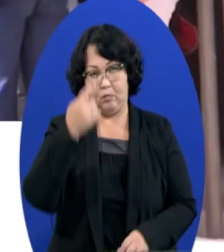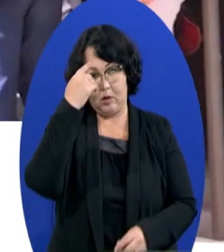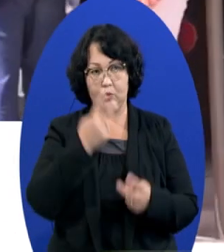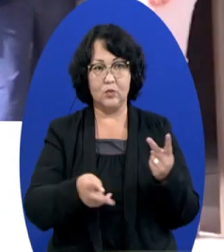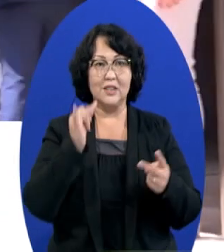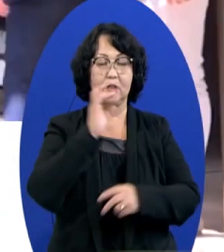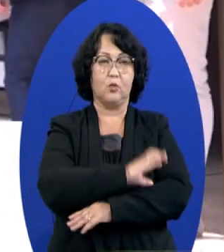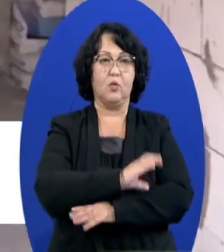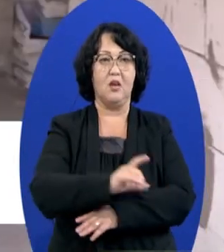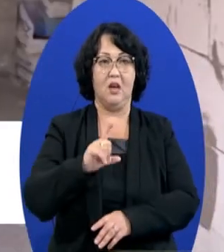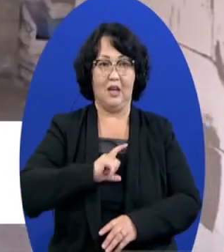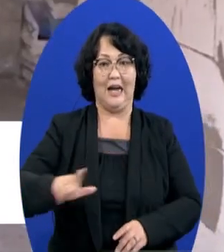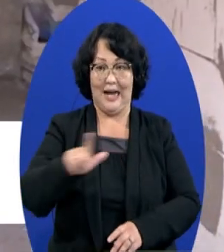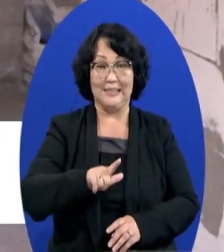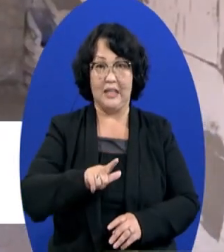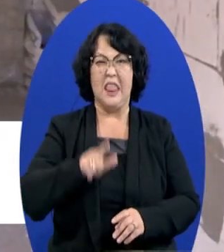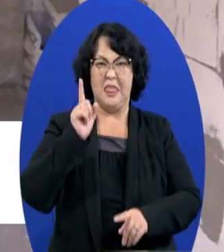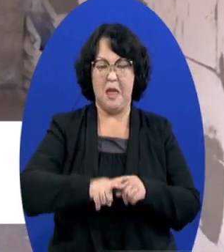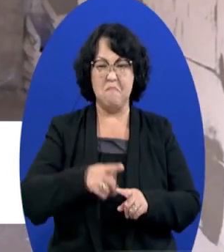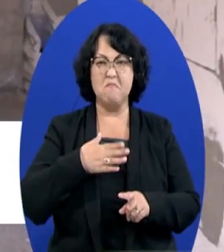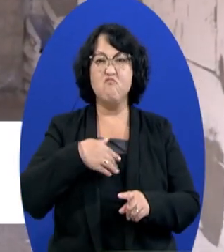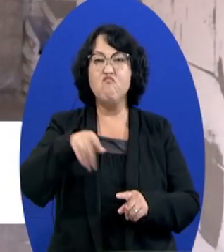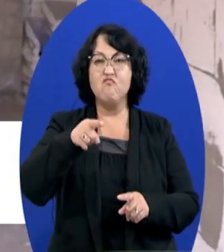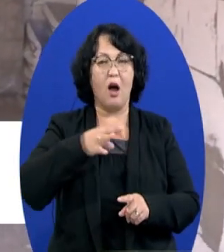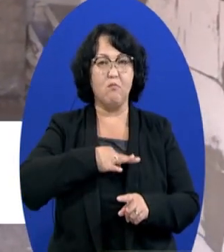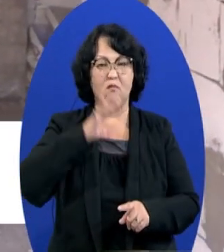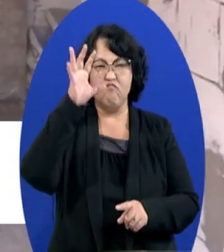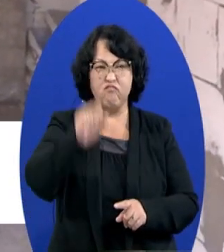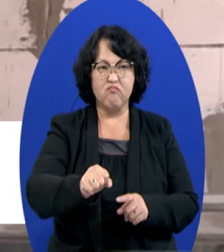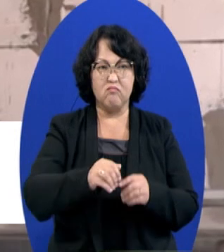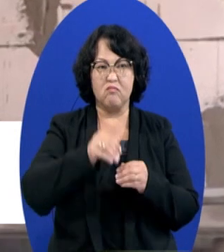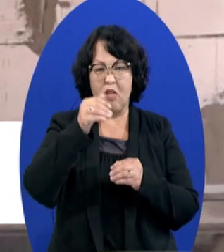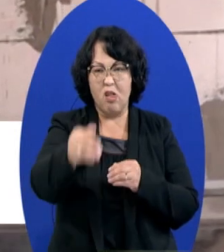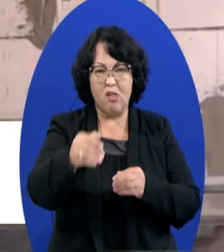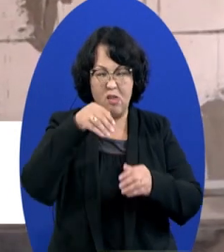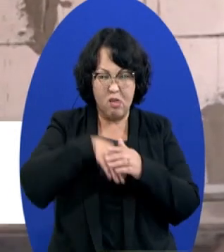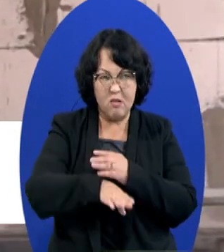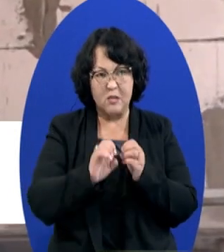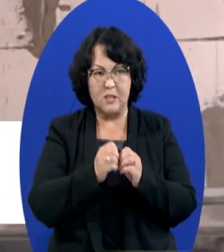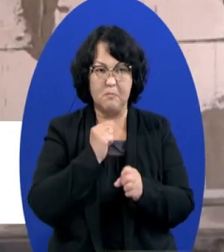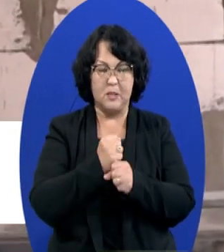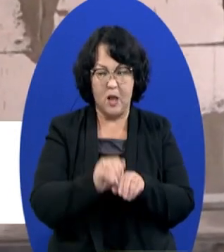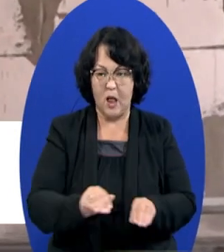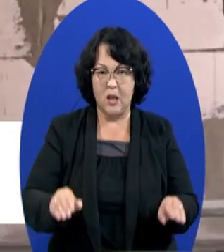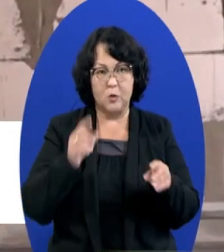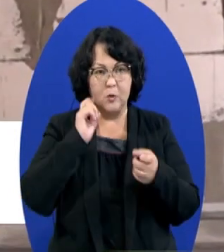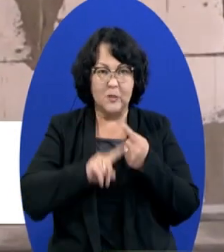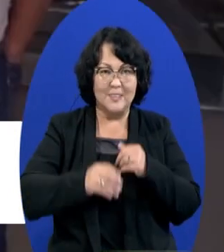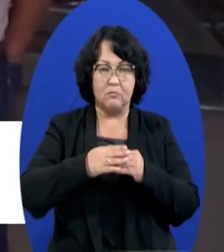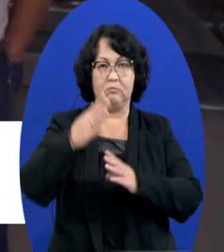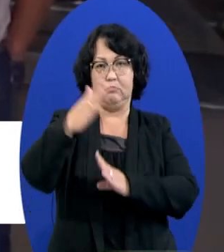их сургууль эзэмшил газраа хэтрүүлэн ашиглаж зөвшөөрөлгүйгээр газар дорох гаражийг барьж буй ажлыгч мөн энэ үеэр албадан зогсоолоо.